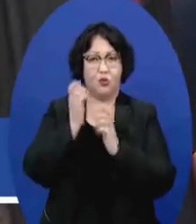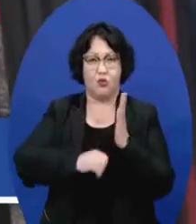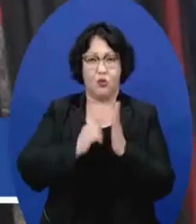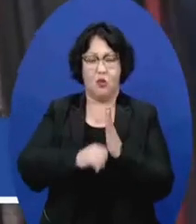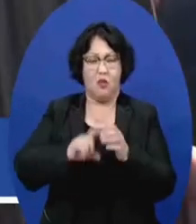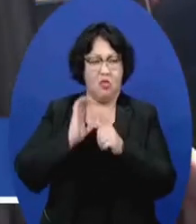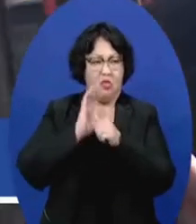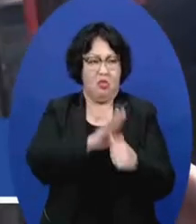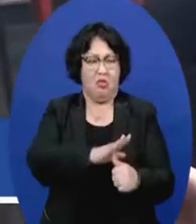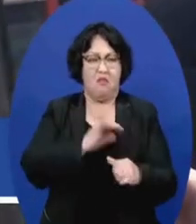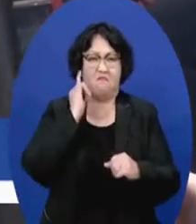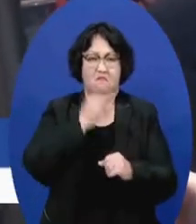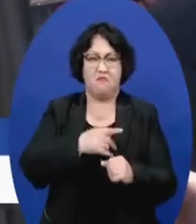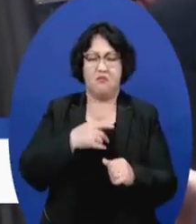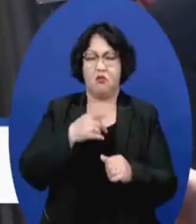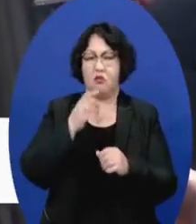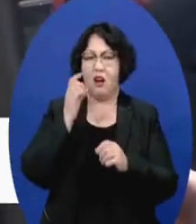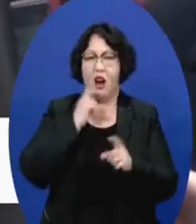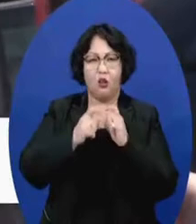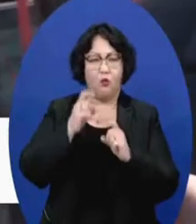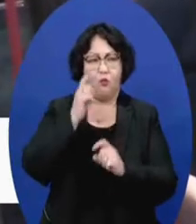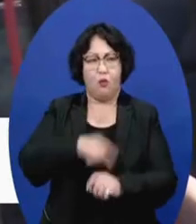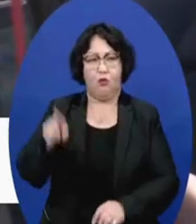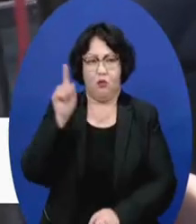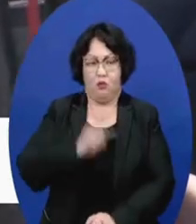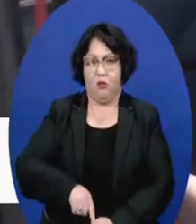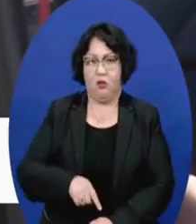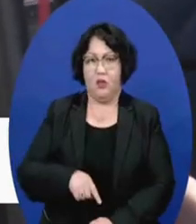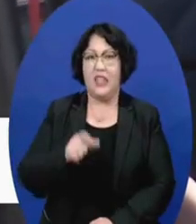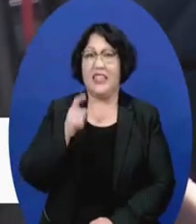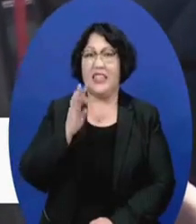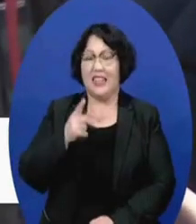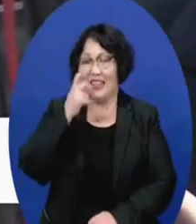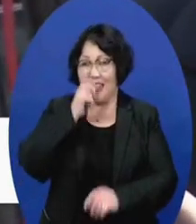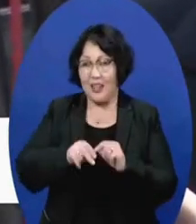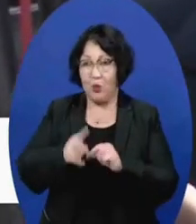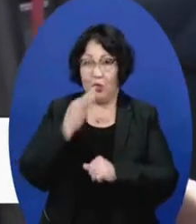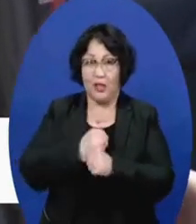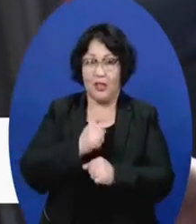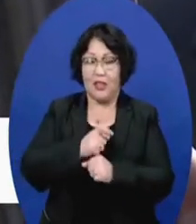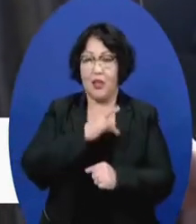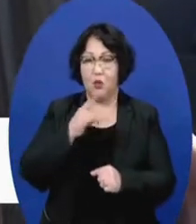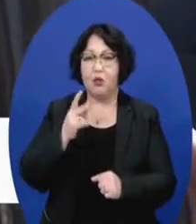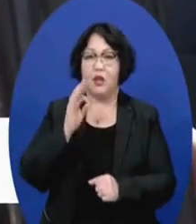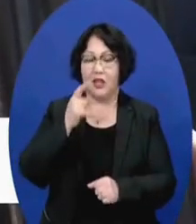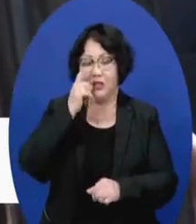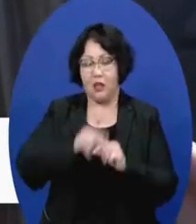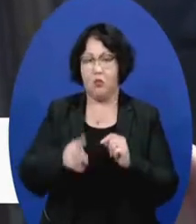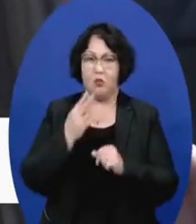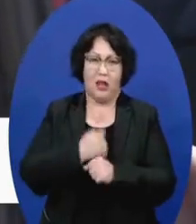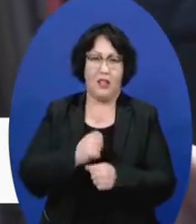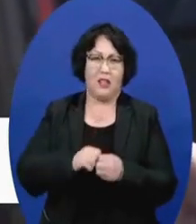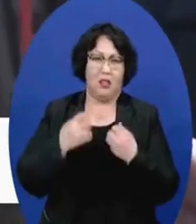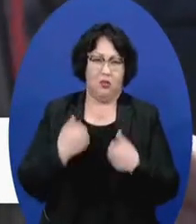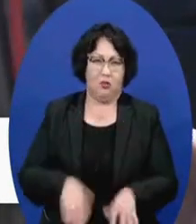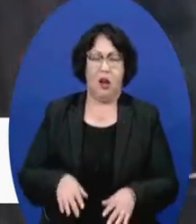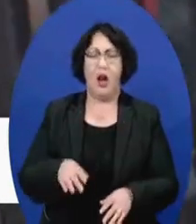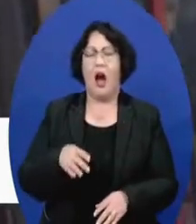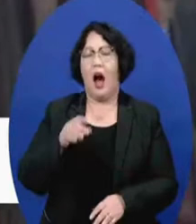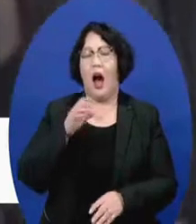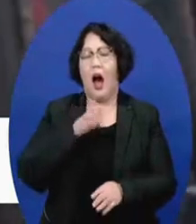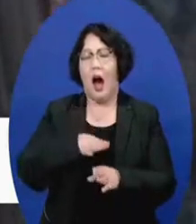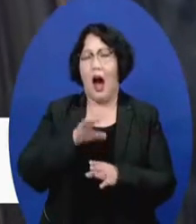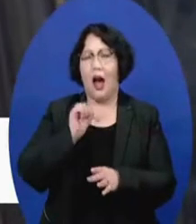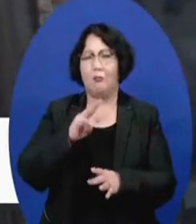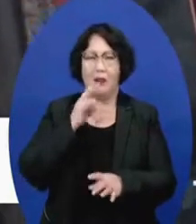зарчмыг зөрчиж хэрэг хэн шийдвэрлэх ажиллагаа буюу эрүү хэрэг хэн шийдвэрлэх ажиллагааг явуулсан нэр бүхий албан тушаалтнуудад